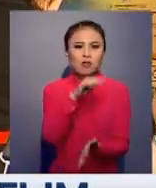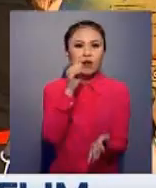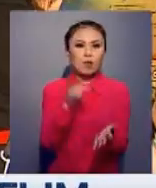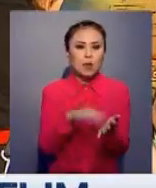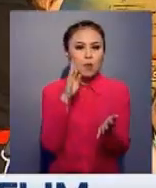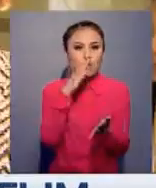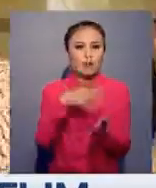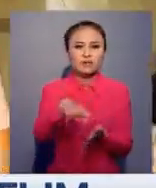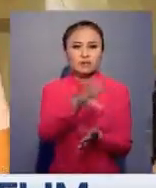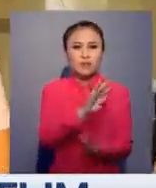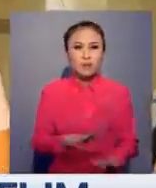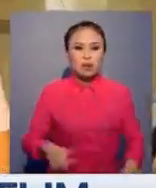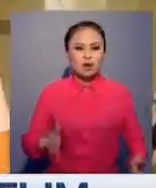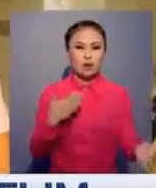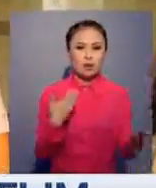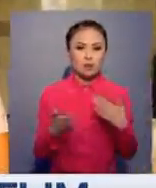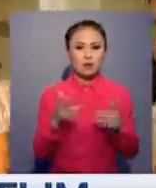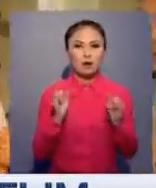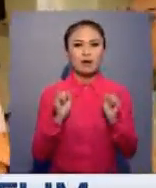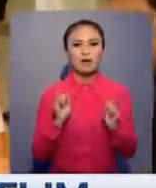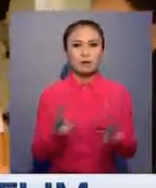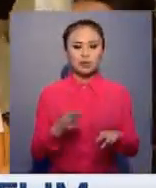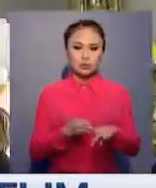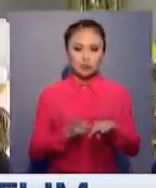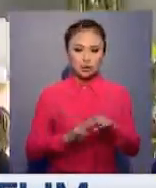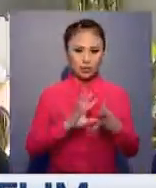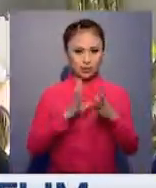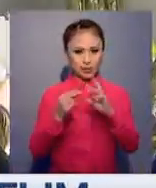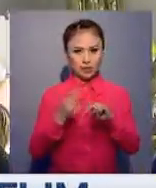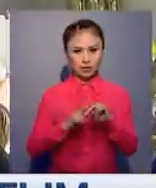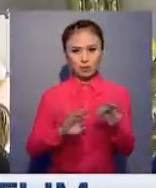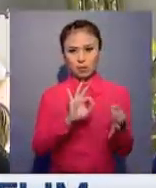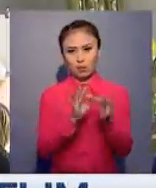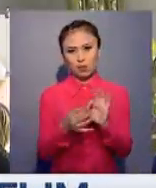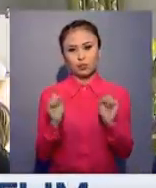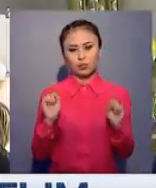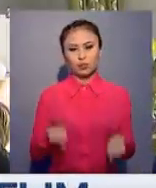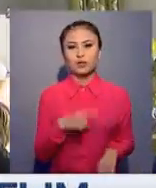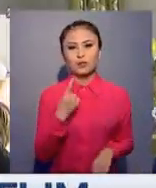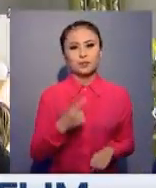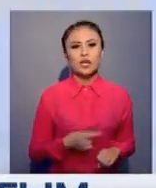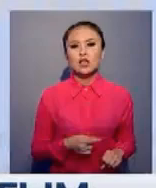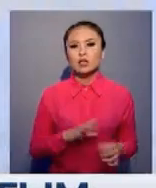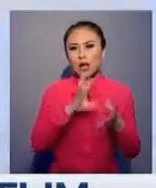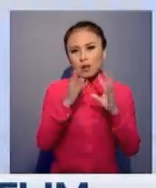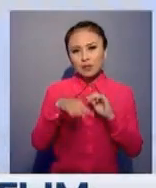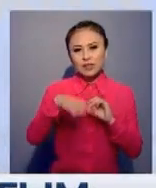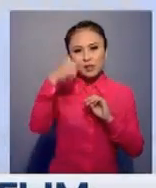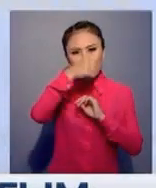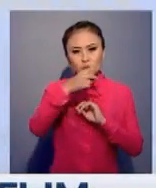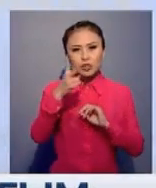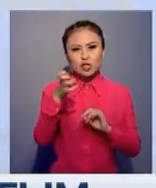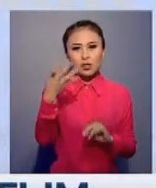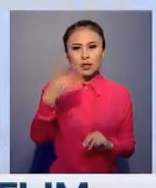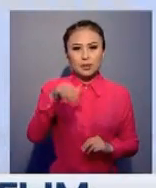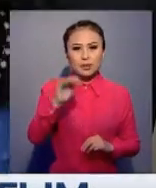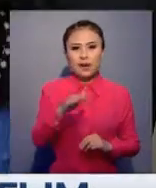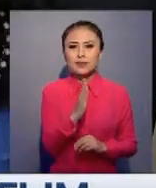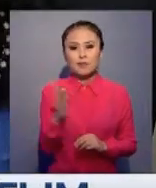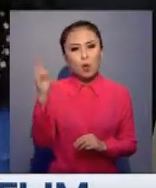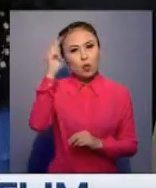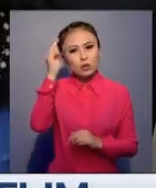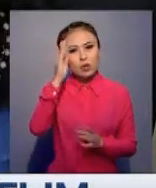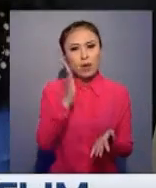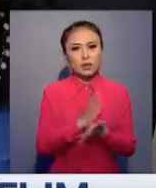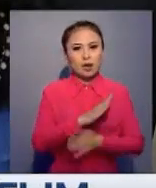арқылы ата-ана мен бала арасындағы қарым-қатынастың қандай деңгейде екендігін білуге болады, дейді мамандар. Жалпы биыл қалада 240 мыңнан